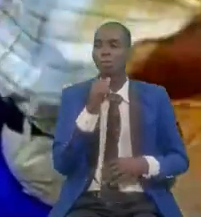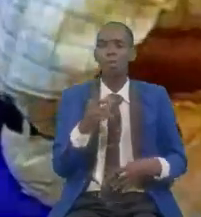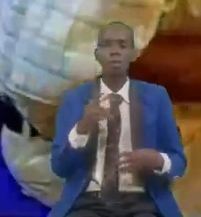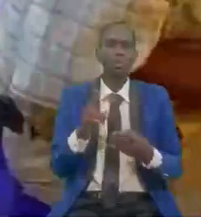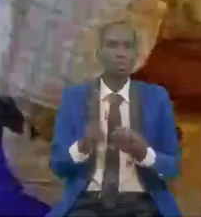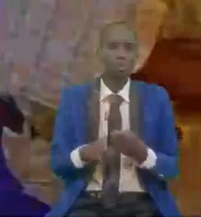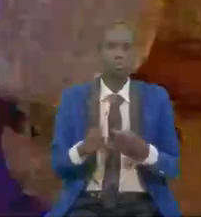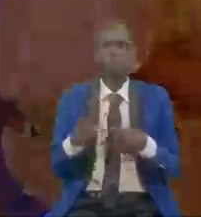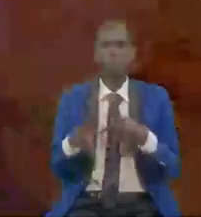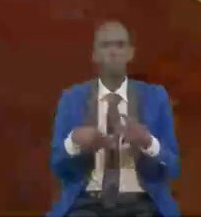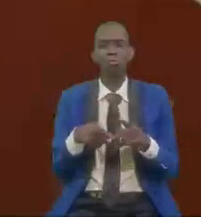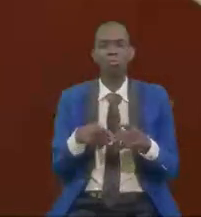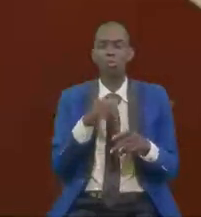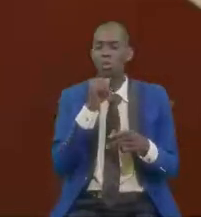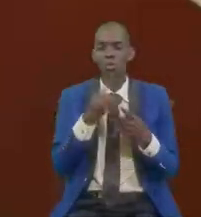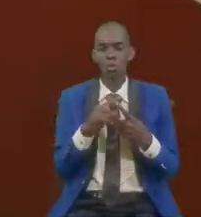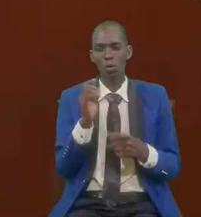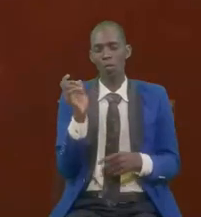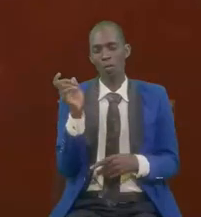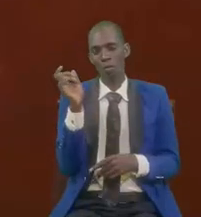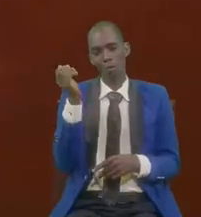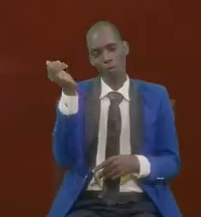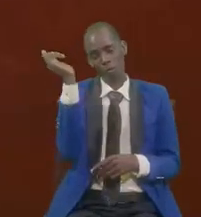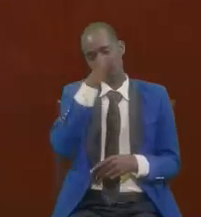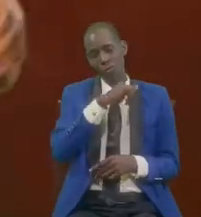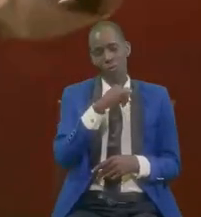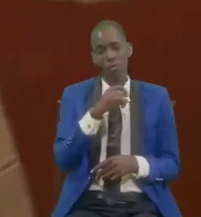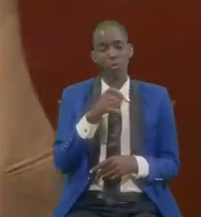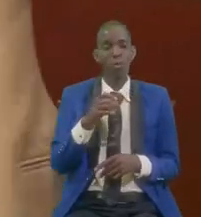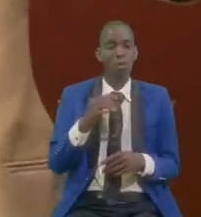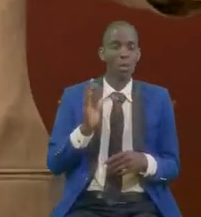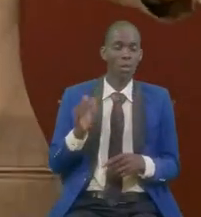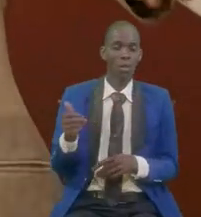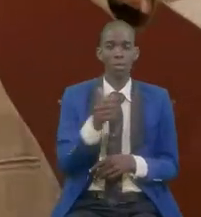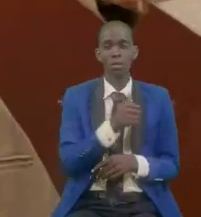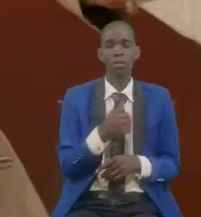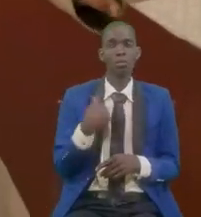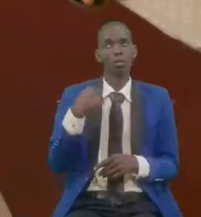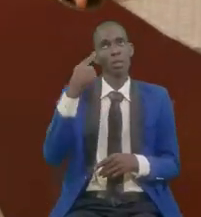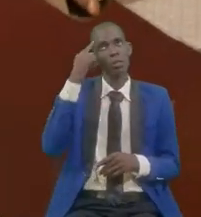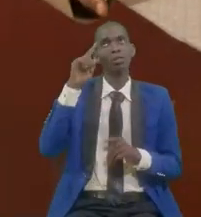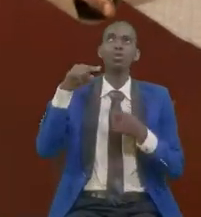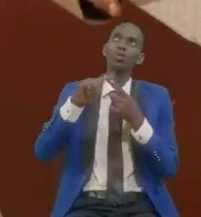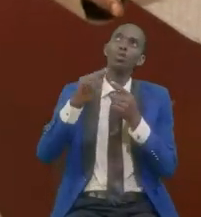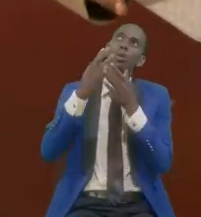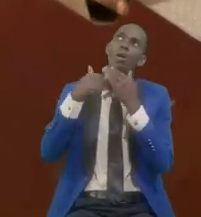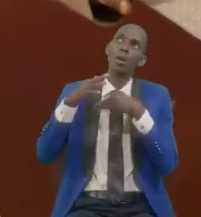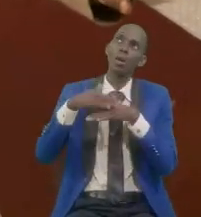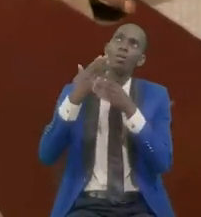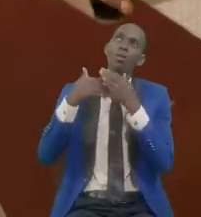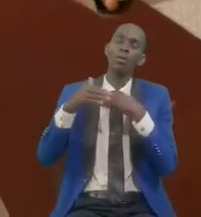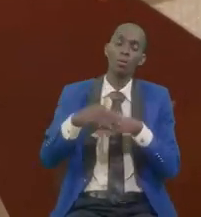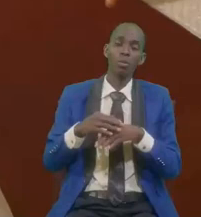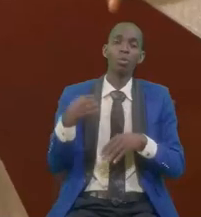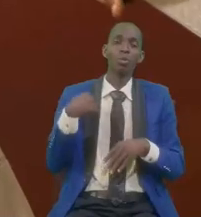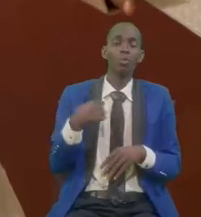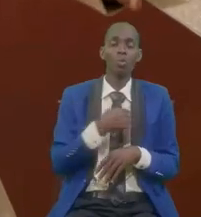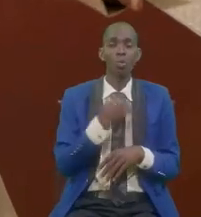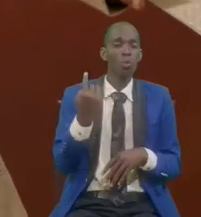Il veut qu'on ne se trompe pas croyant qu'on va au ciel, alors que ce qu'on a, c'est le fait